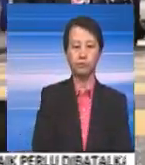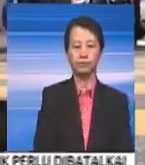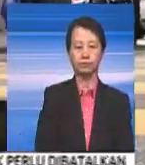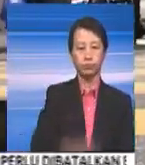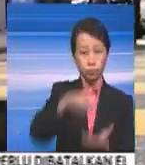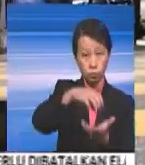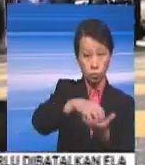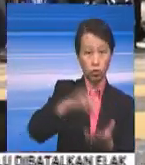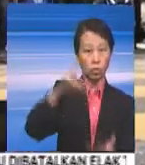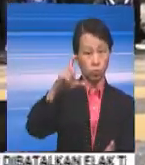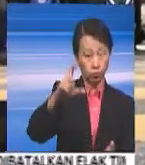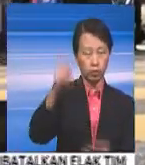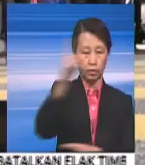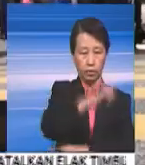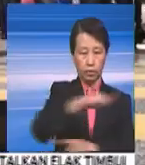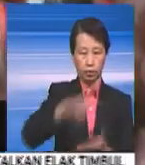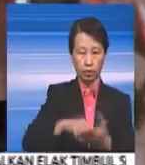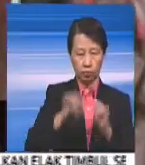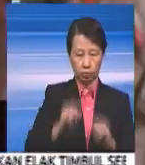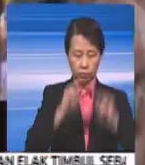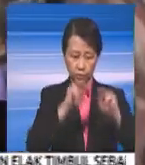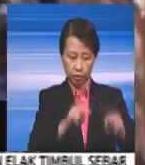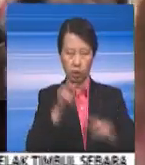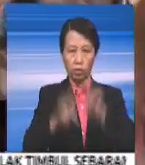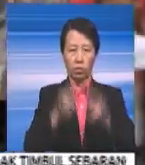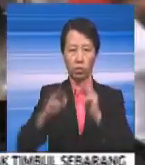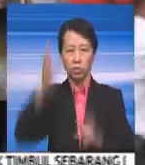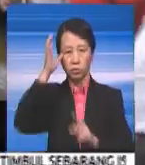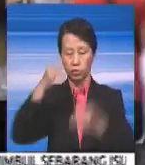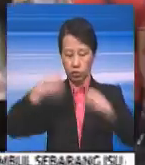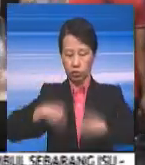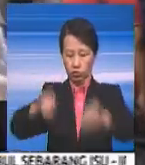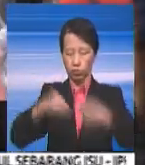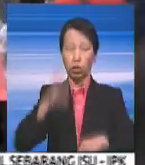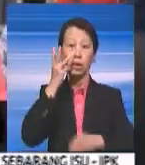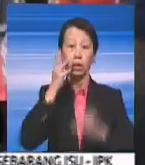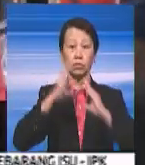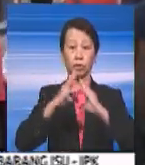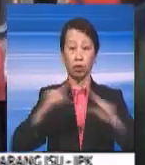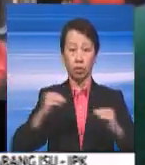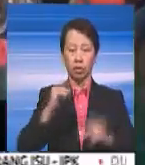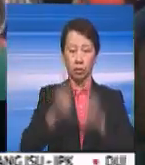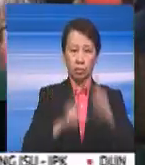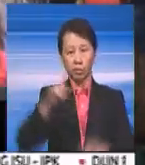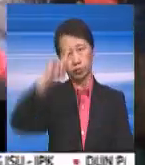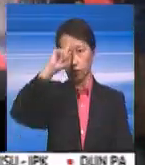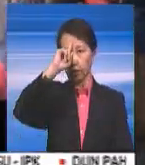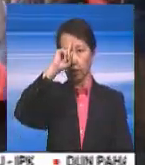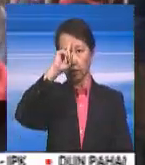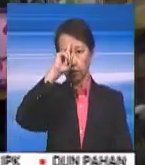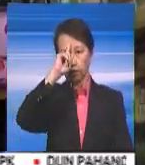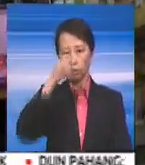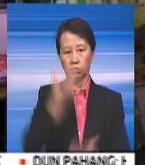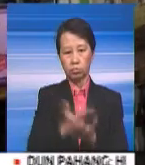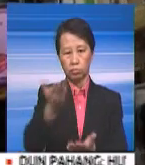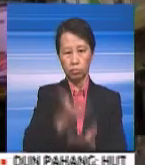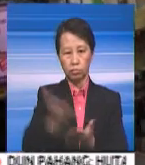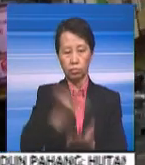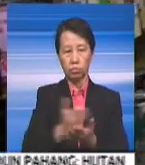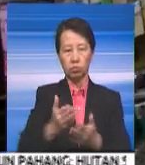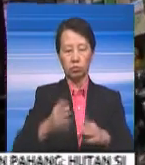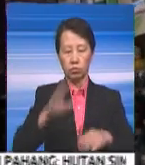kuih bulan, hari ini kita melihat orang Cina menjual nasi lemak, masyarakat India beratur membeli kuih